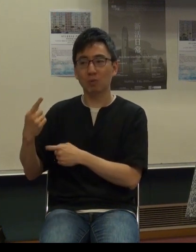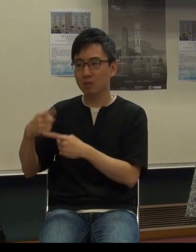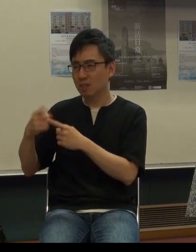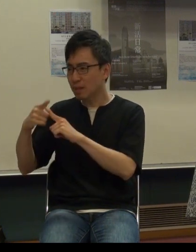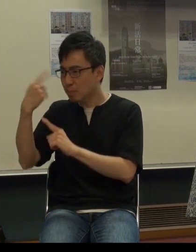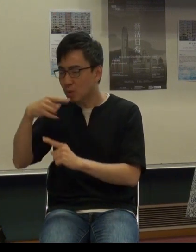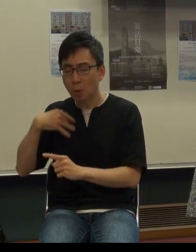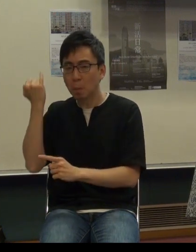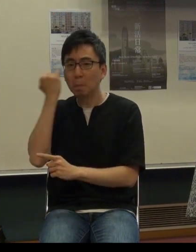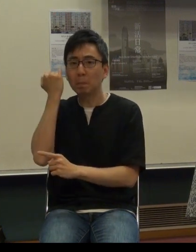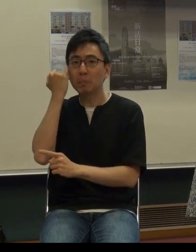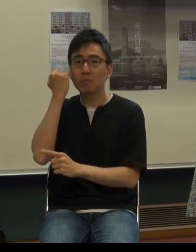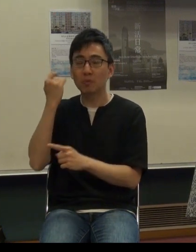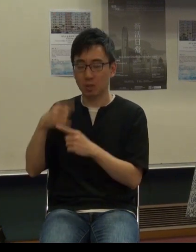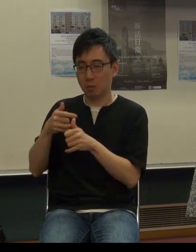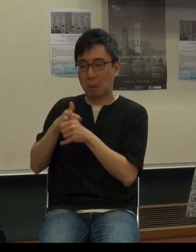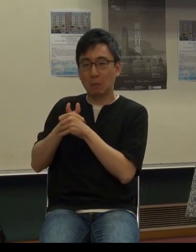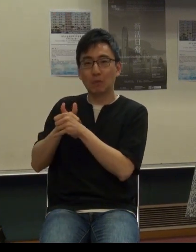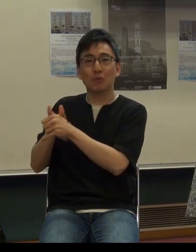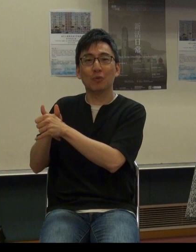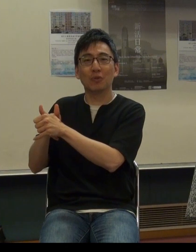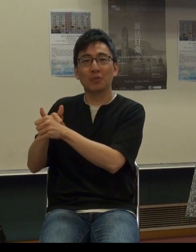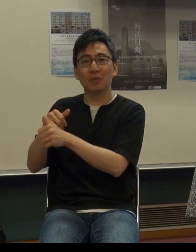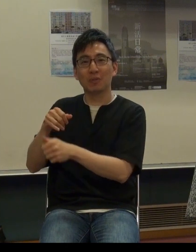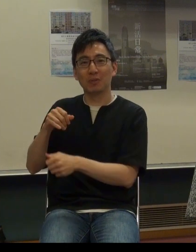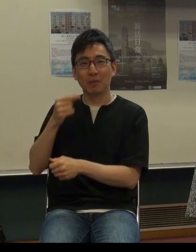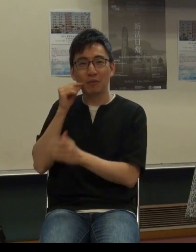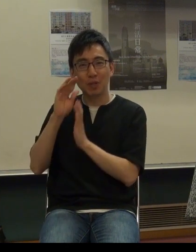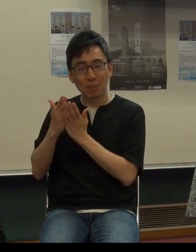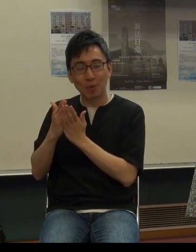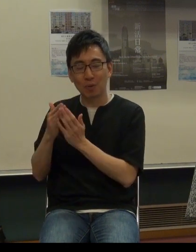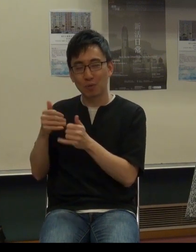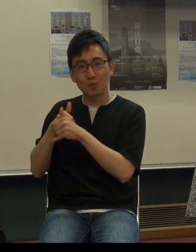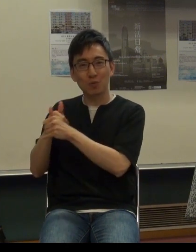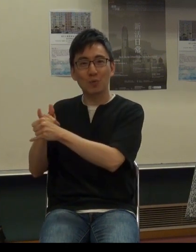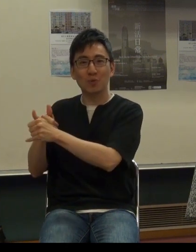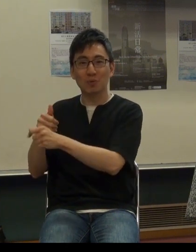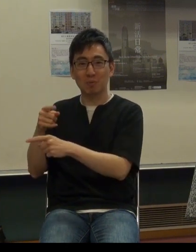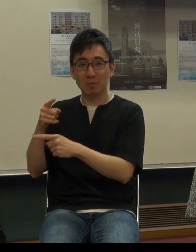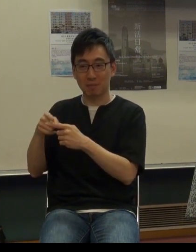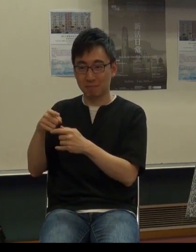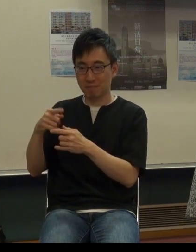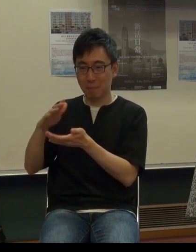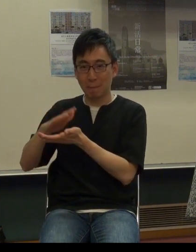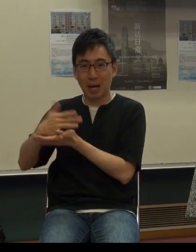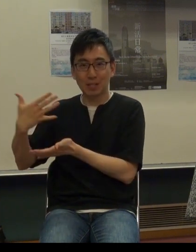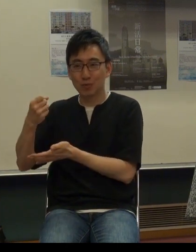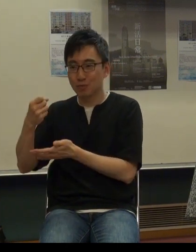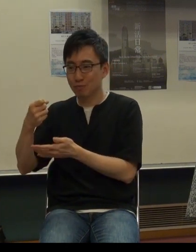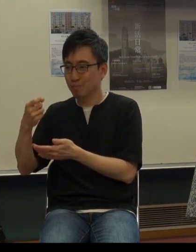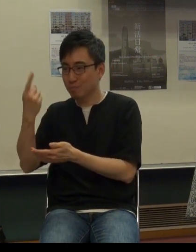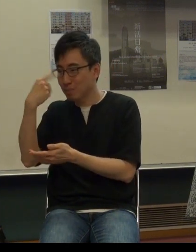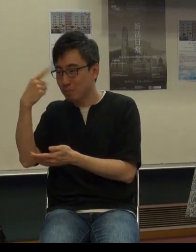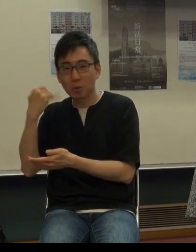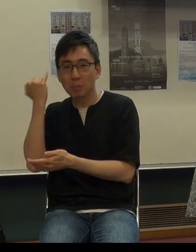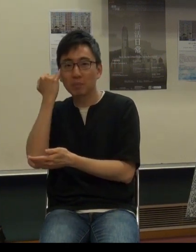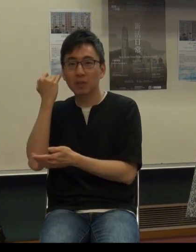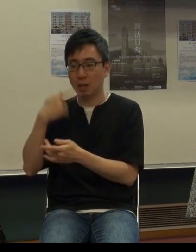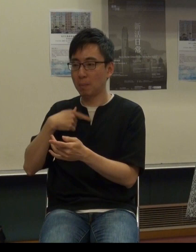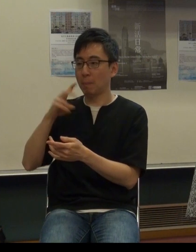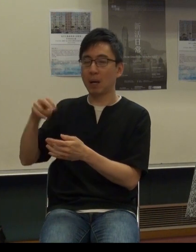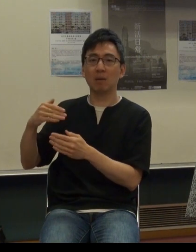他們是什麼人的，因為我很多時候都是 follow 他們的那 Facebook page、啊、我不知道實際上那個版主是什麼人，但你就會看到高手